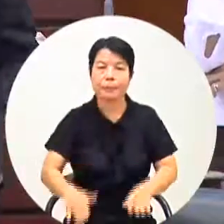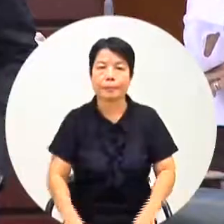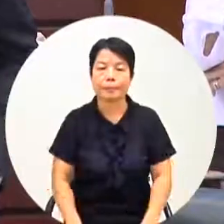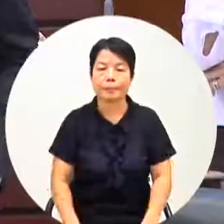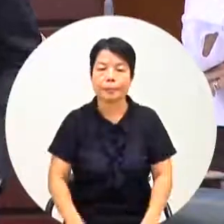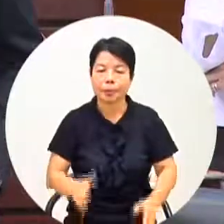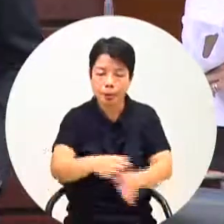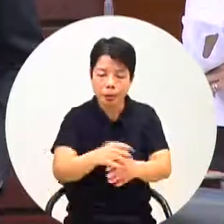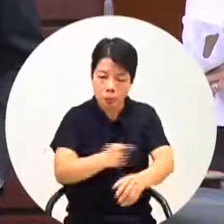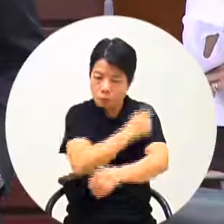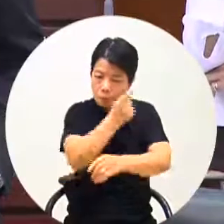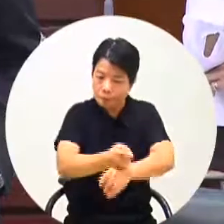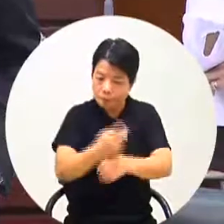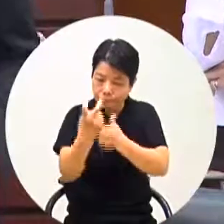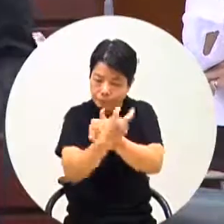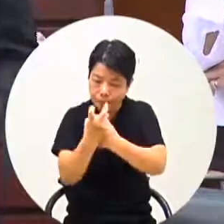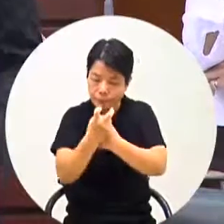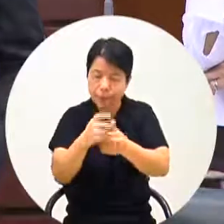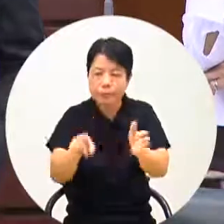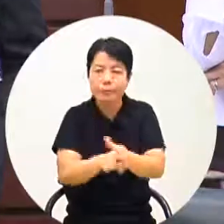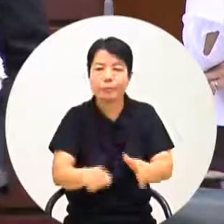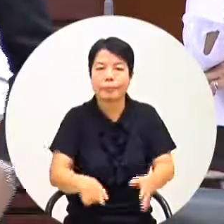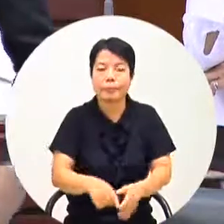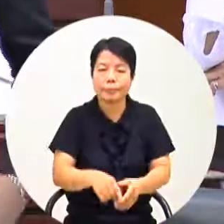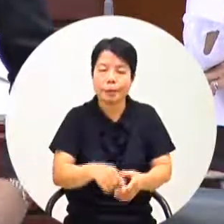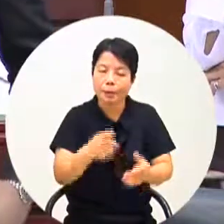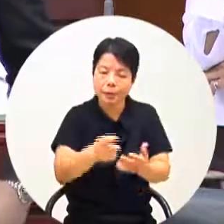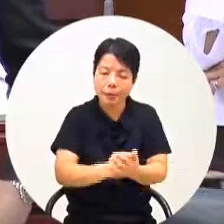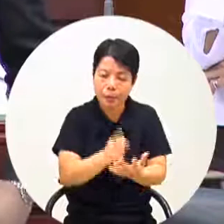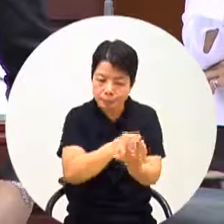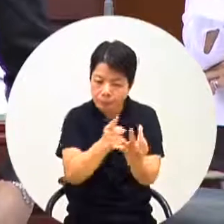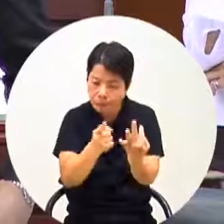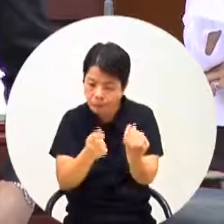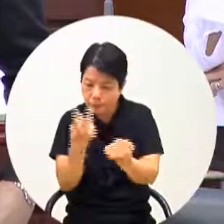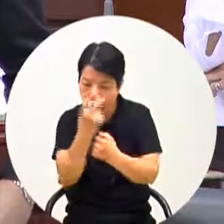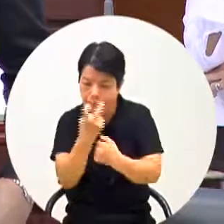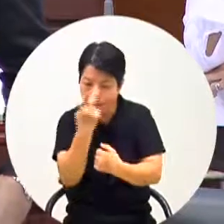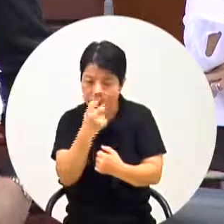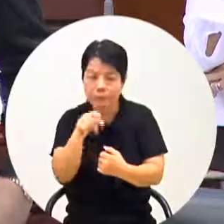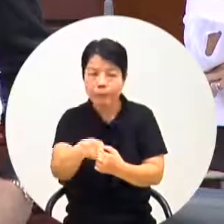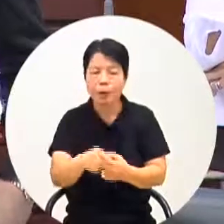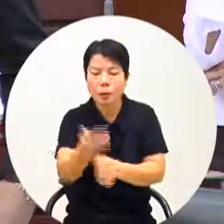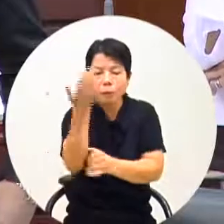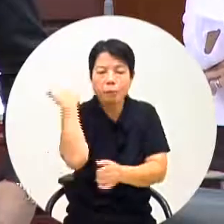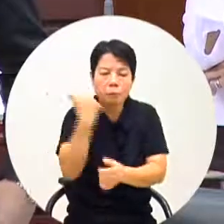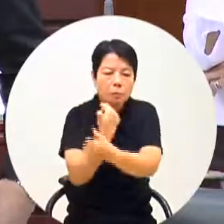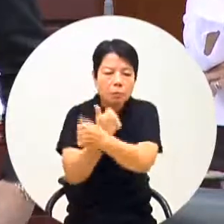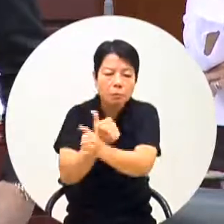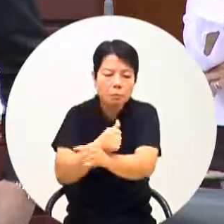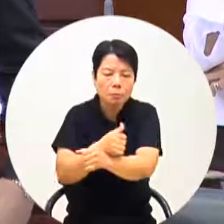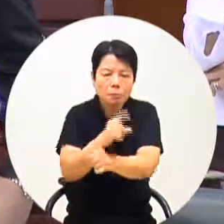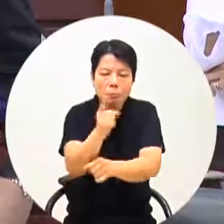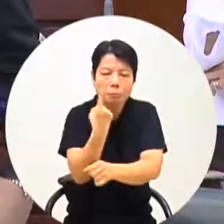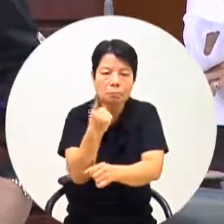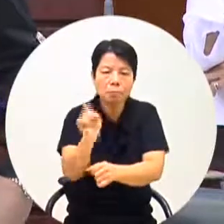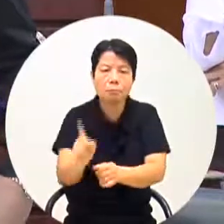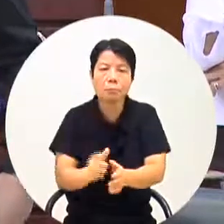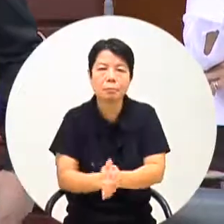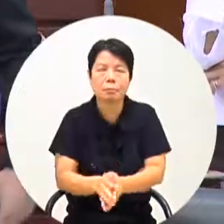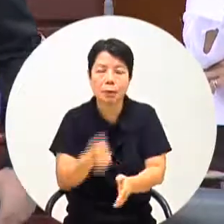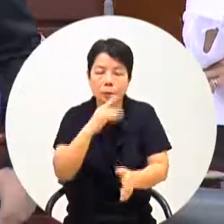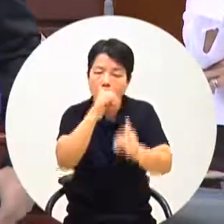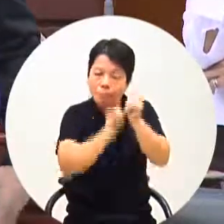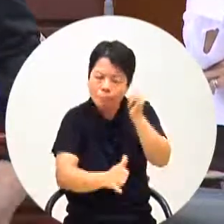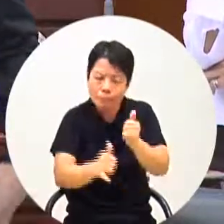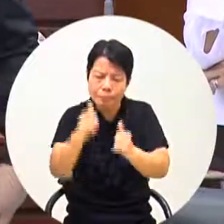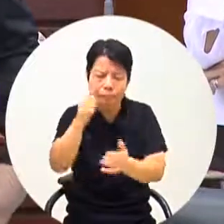检讨的过程当中，我们会把逐一的把它拿出来检视看看，看看到底那个当初考量的原因跟时空的背景是不是现在